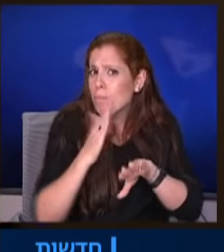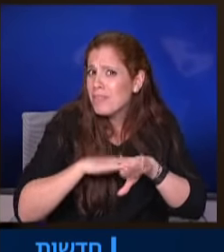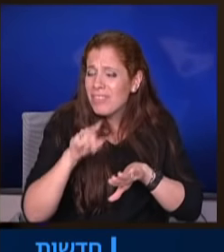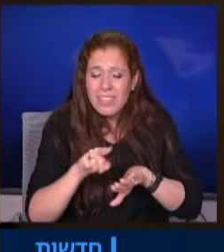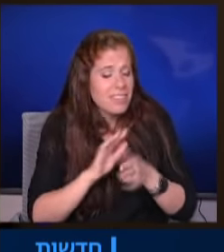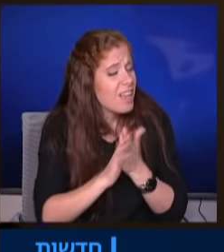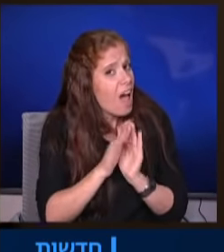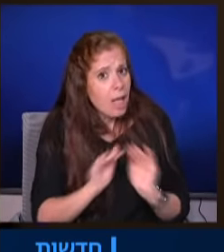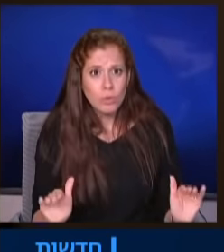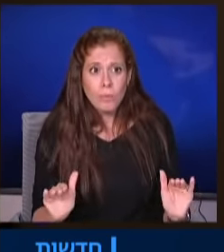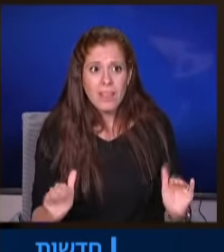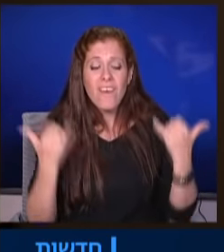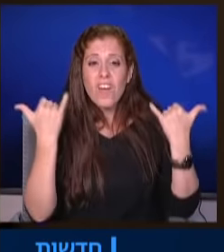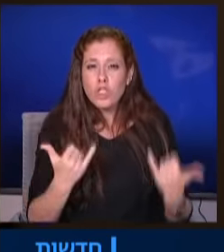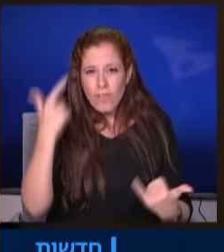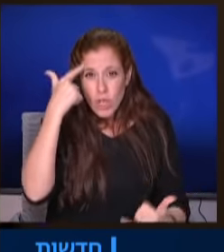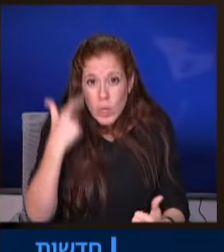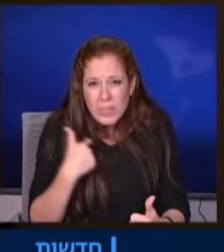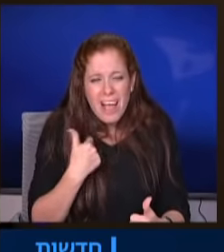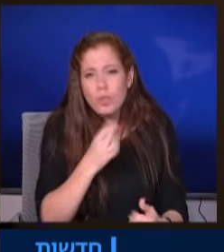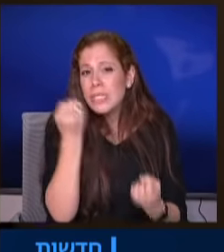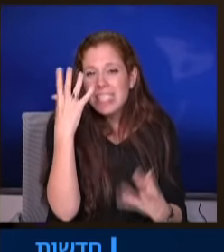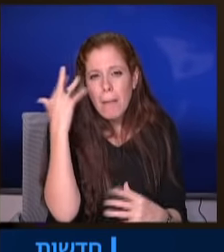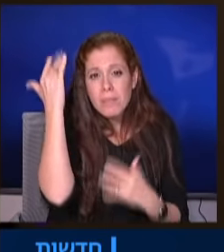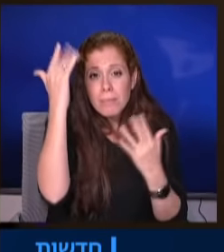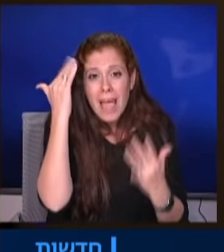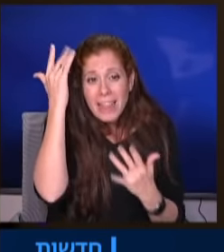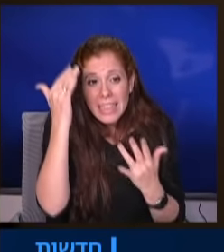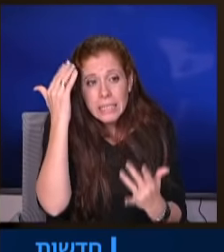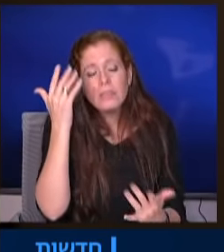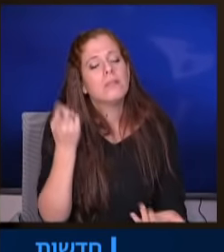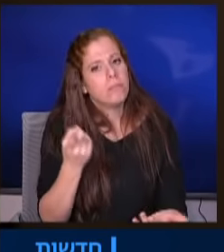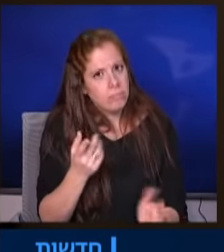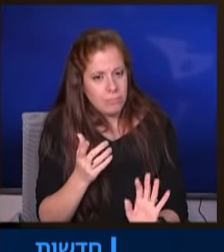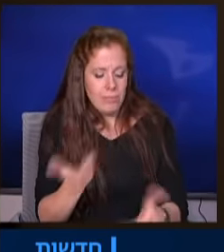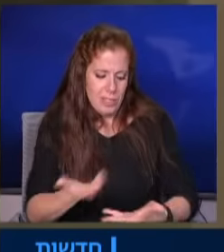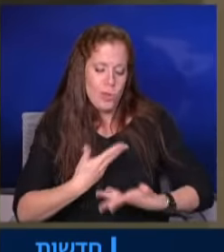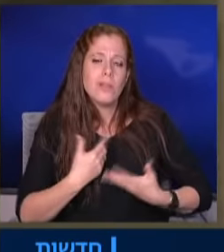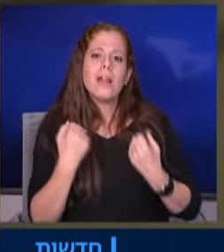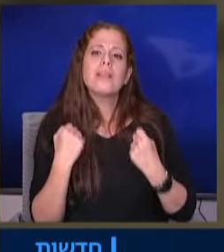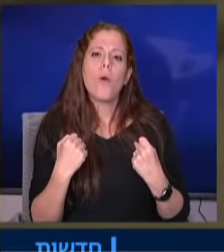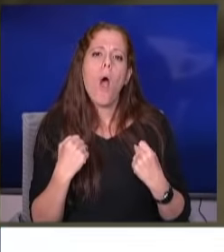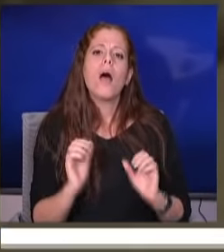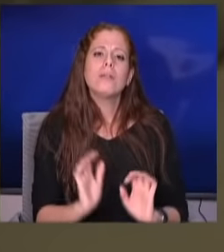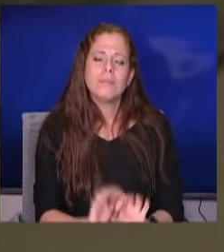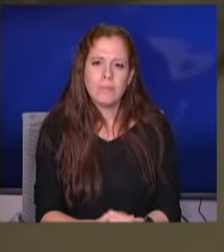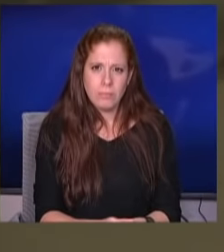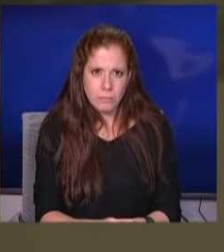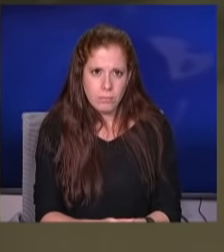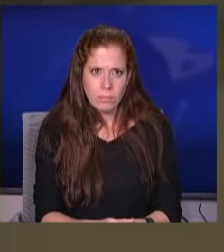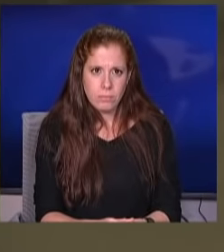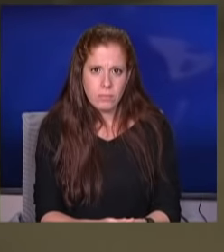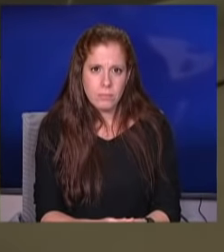משמעית. ועכשיו שאני יודעת שלא סתם דמיינתי, אז בכלל נותן לי את הכוח.